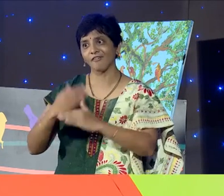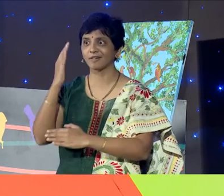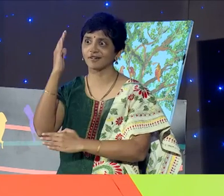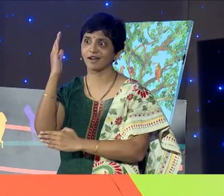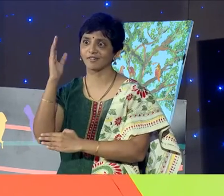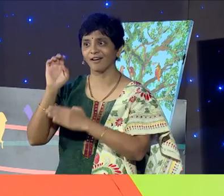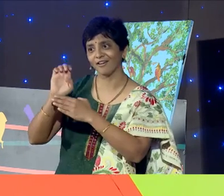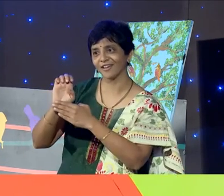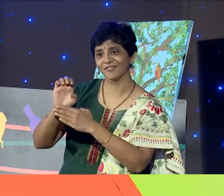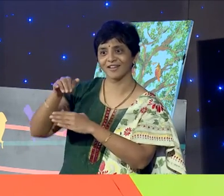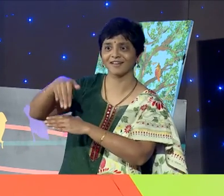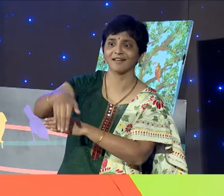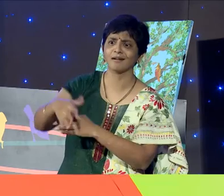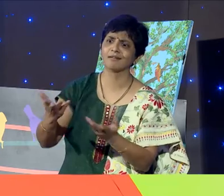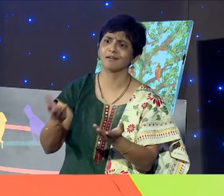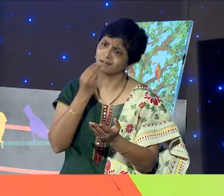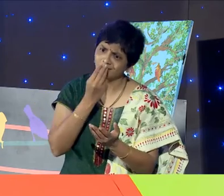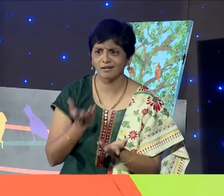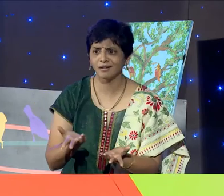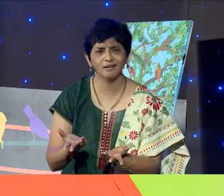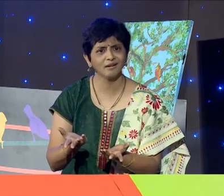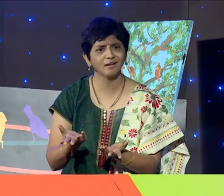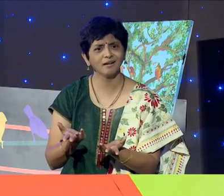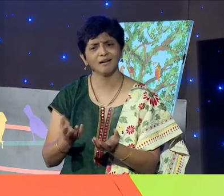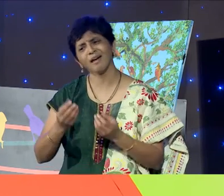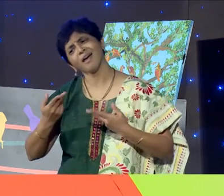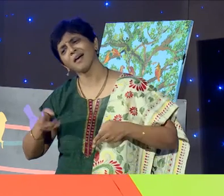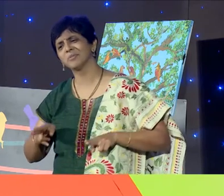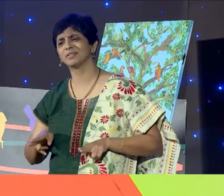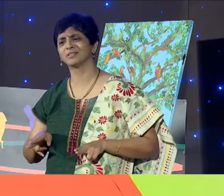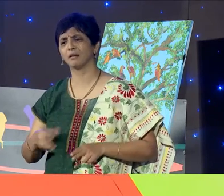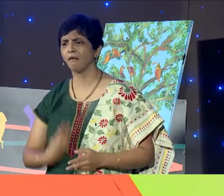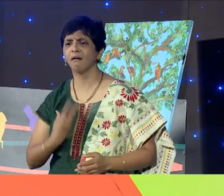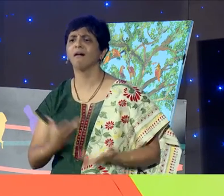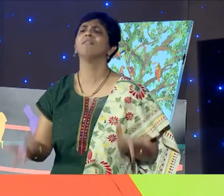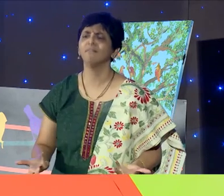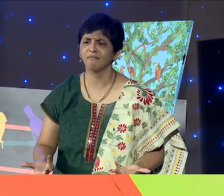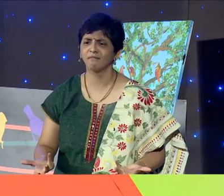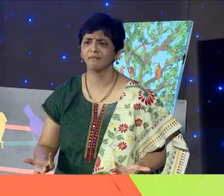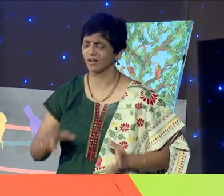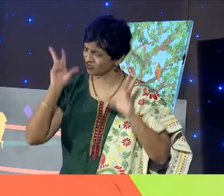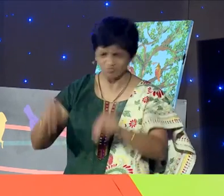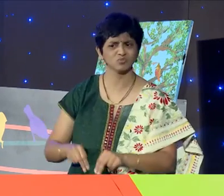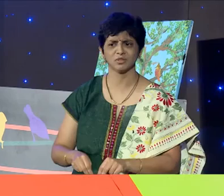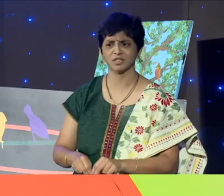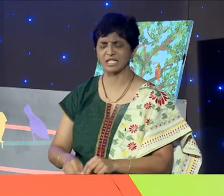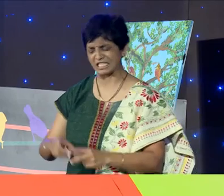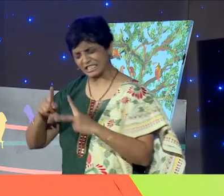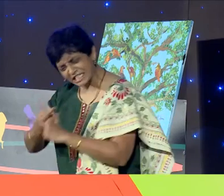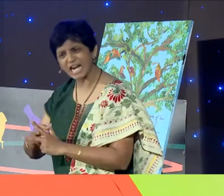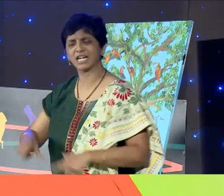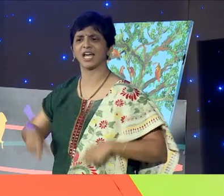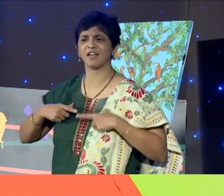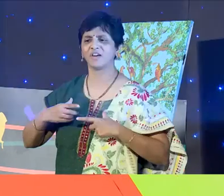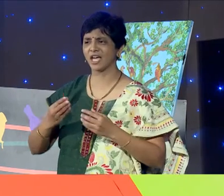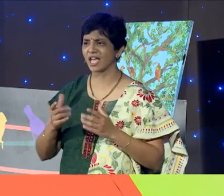जो बीत गया, बस उसको डस्टर से साफ करें और हमारी जिंदगी को सुवर्ण अक्षरों से लिखने की वापस शुरुआत करें।